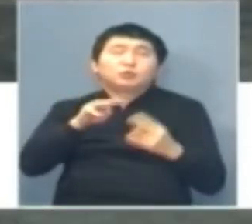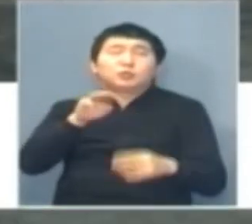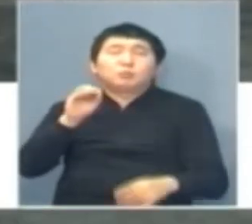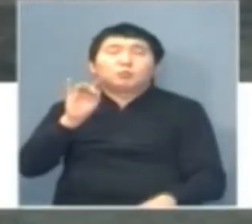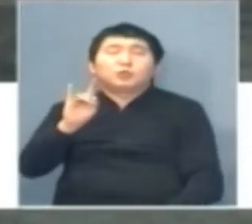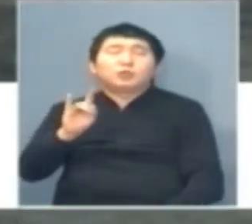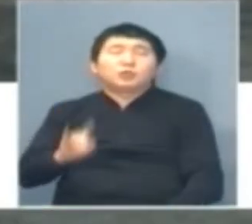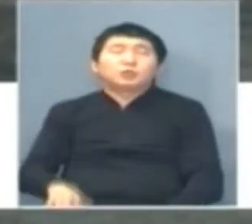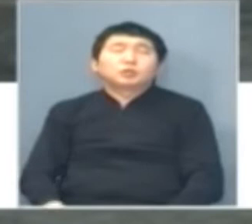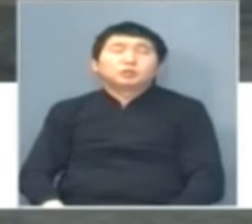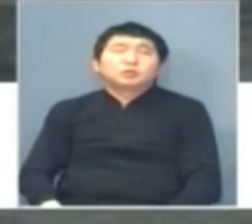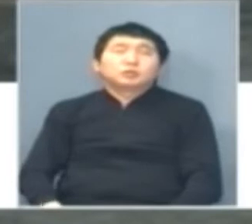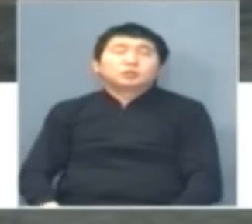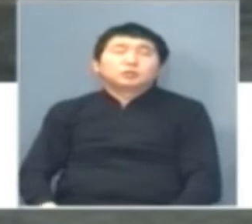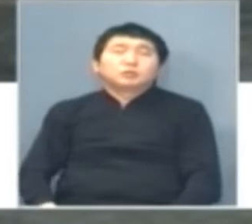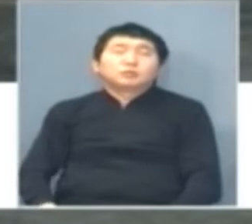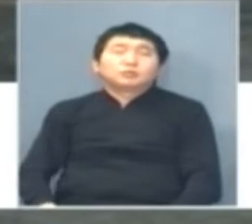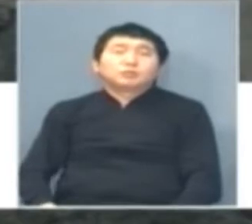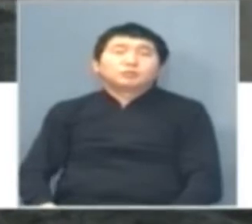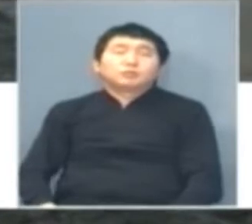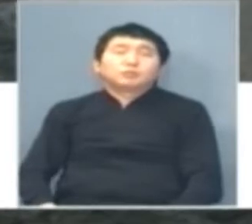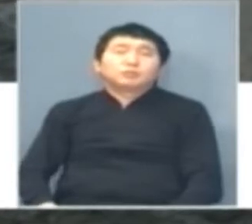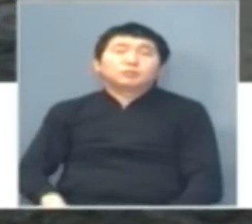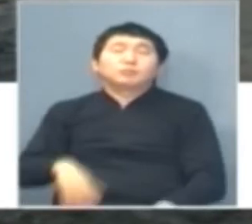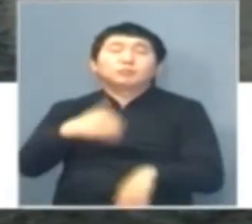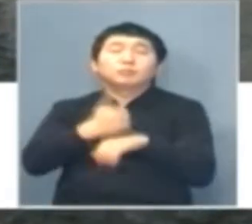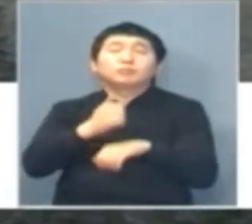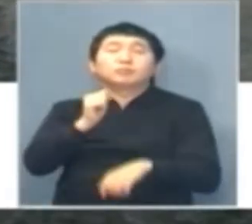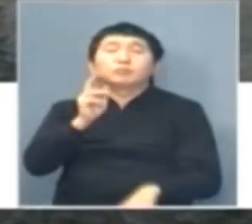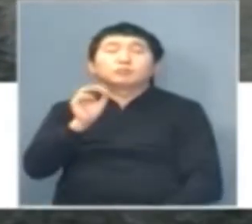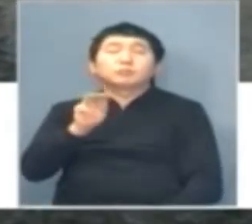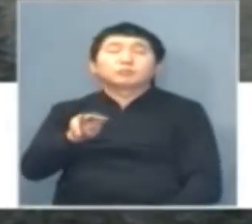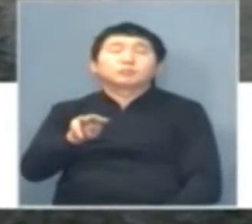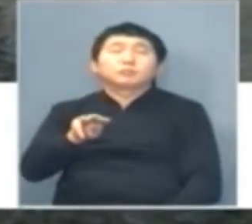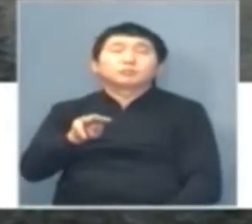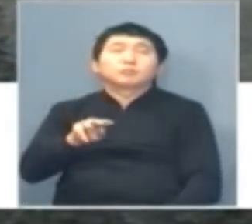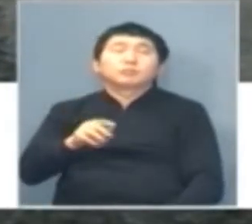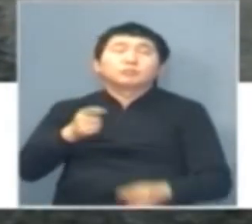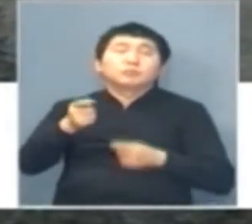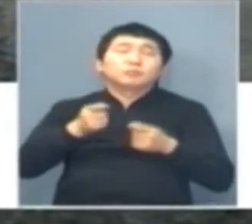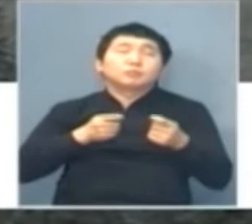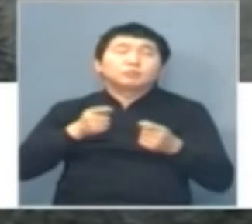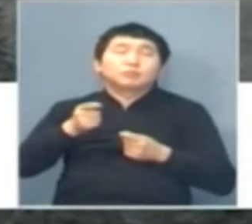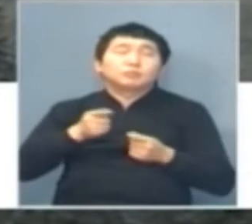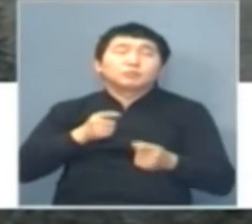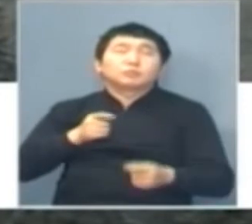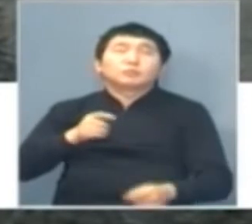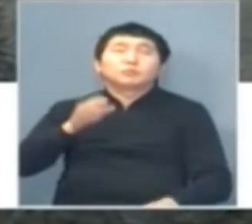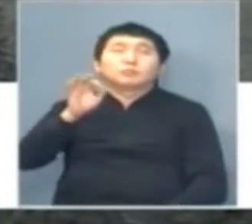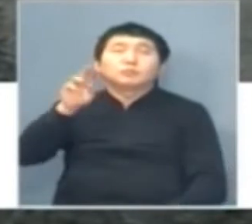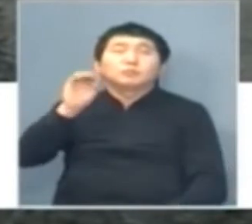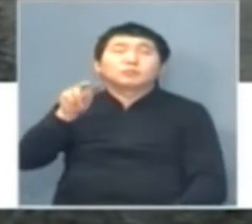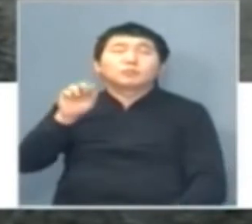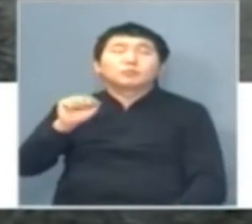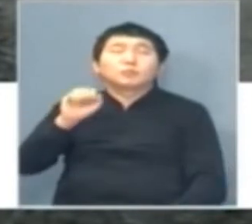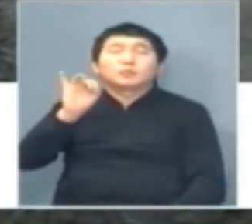Специальную комиссию, созданную по инициативе главы региона Даниала Ахметова, входят руководители управлений, отделов и инспекции. Члены комиссии во главе с